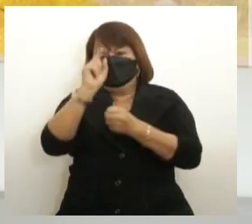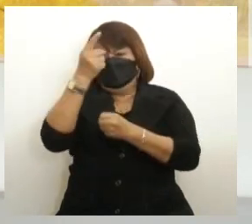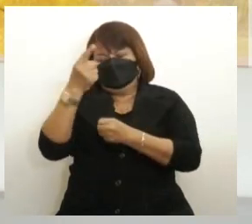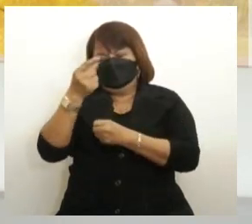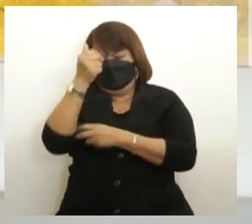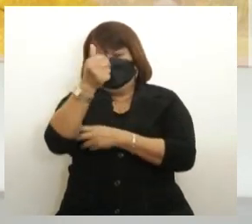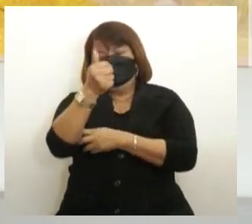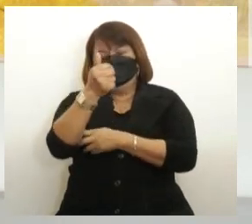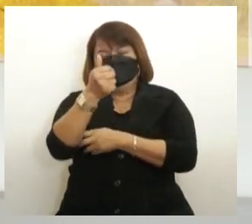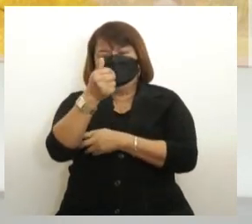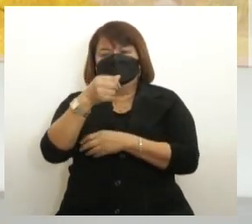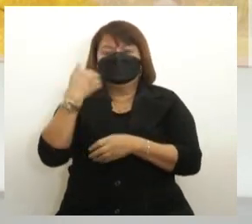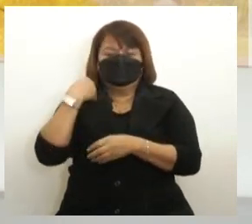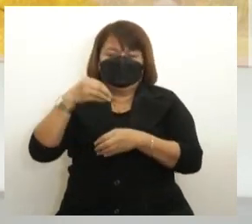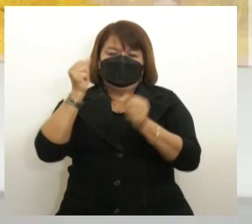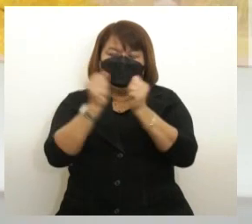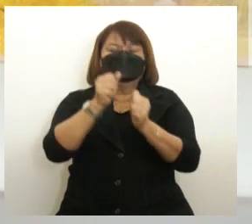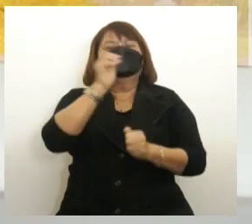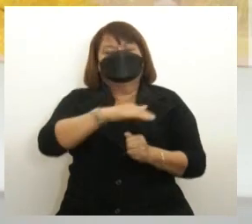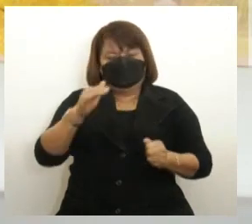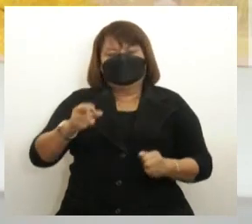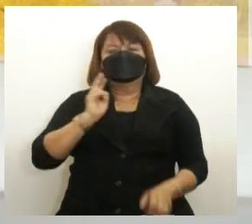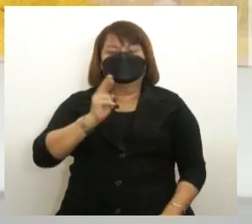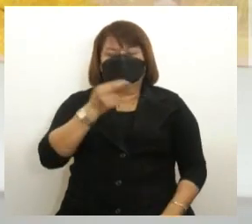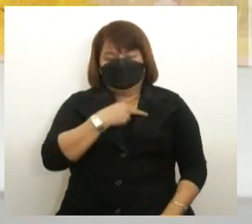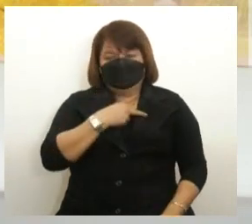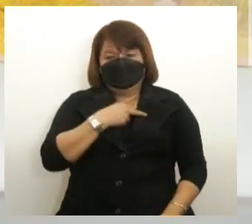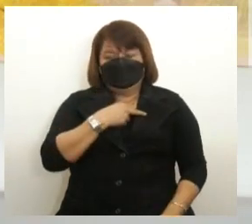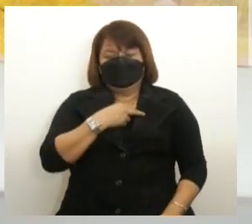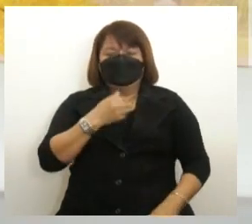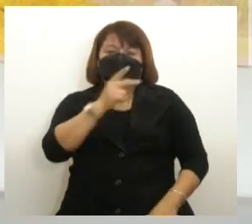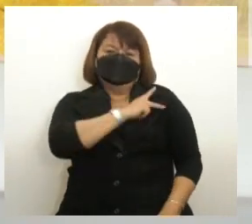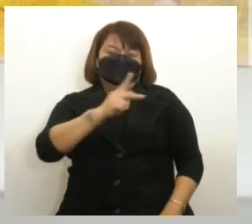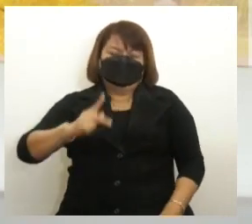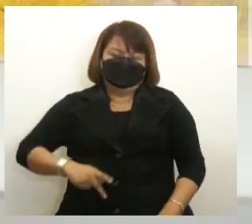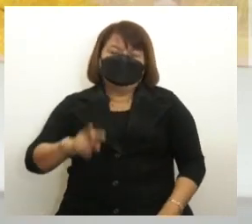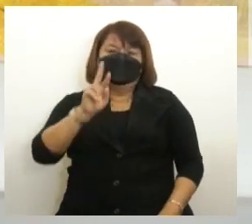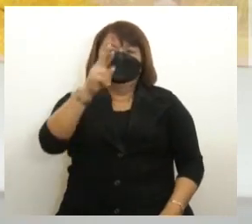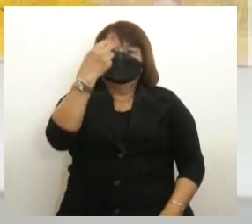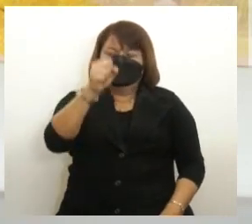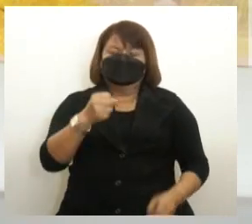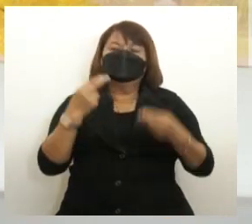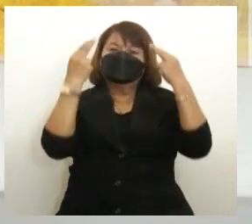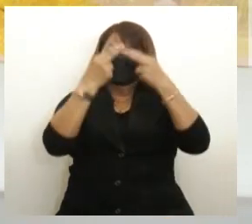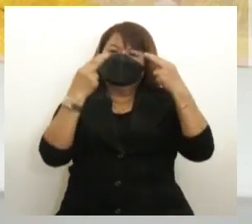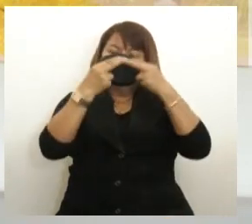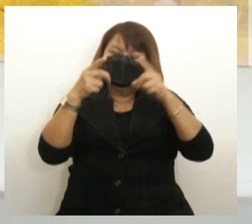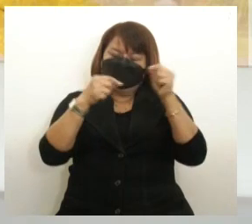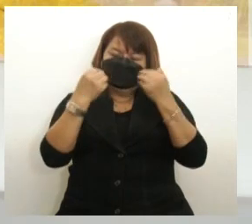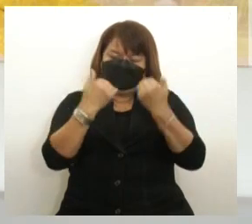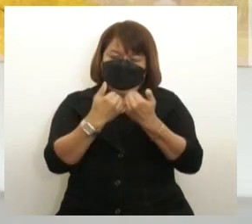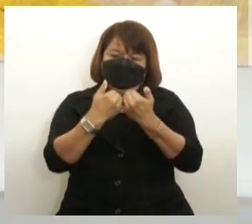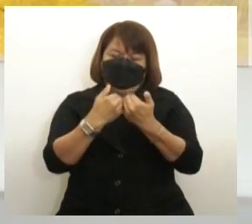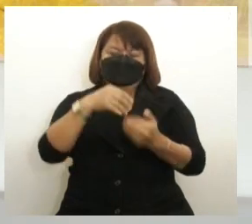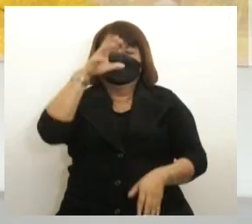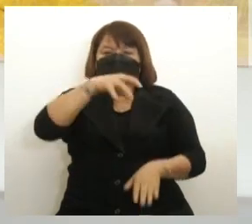ในกับเด็กของพวกเราแล้วก็พระบาทสมเด็จพระเจ้าอยู่หัวเองก็ห่วงใยเรื่องนี้เพราะผมคิดว่าความเป็นสถาบันชาติศาส